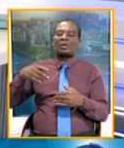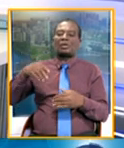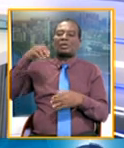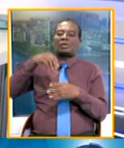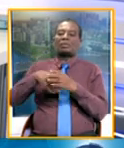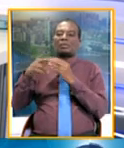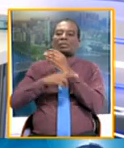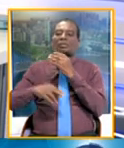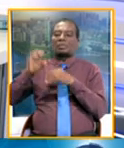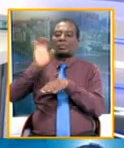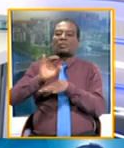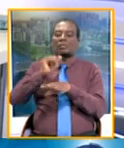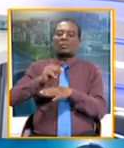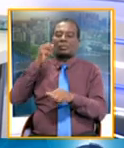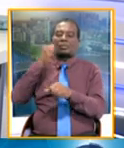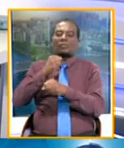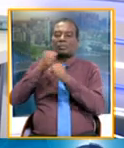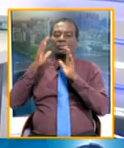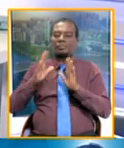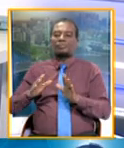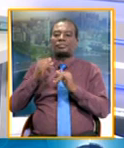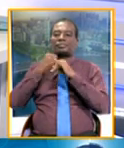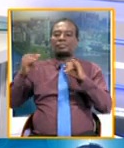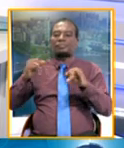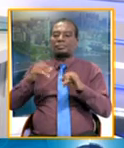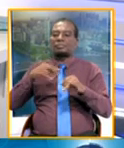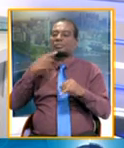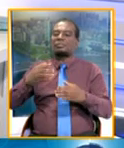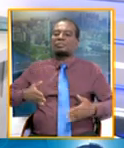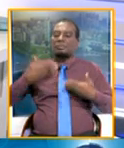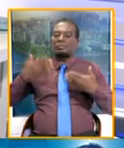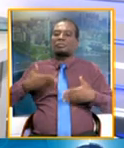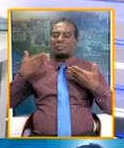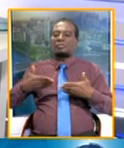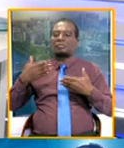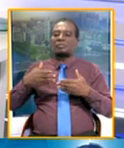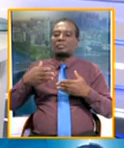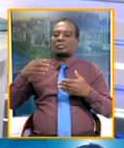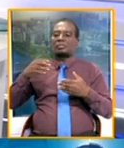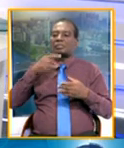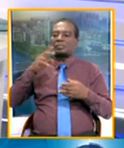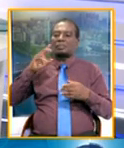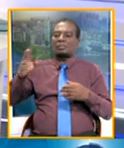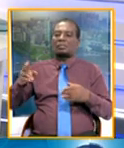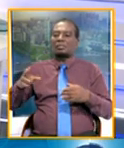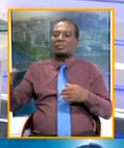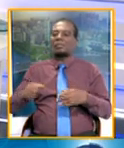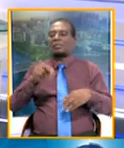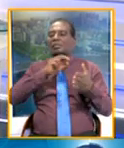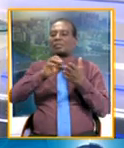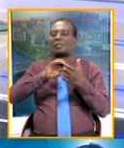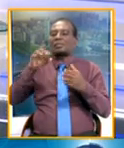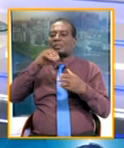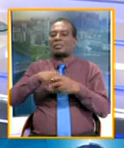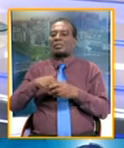région de Côte d'Ivoire, les travailleurs indépendants se disent heureux. Ils expriment leur satisfaction d'être désormais pris en compte dans